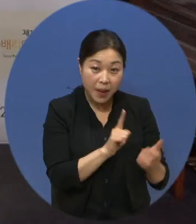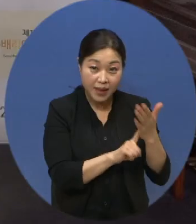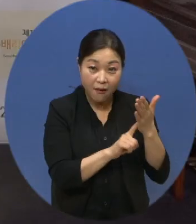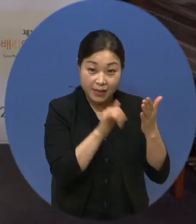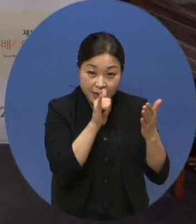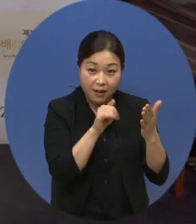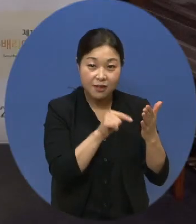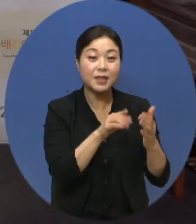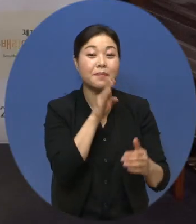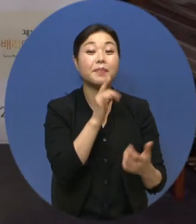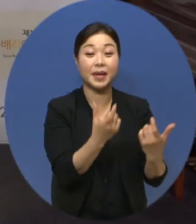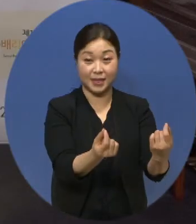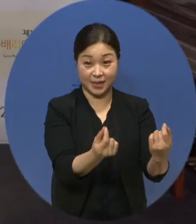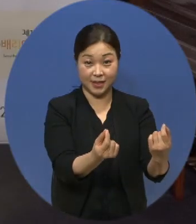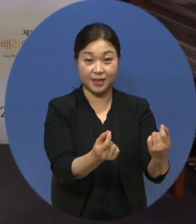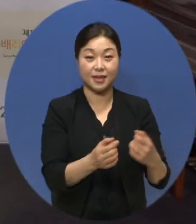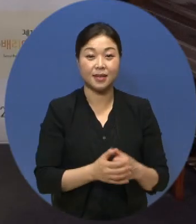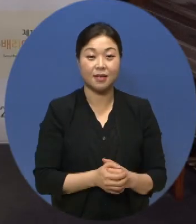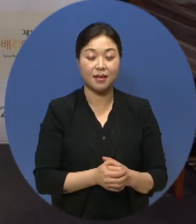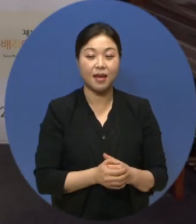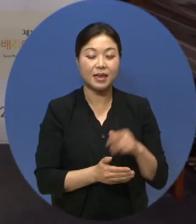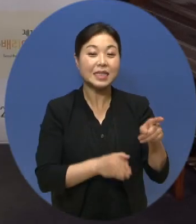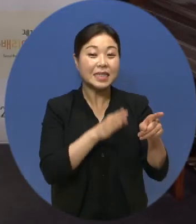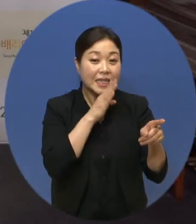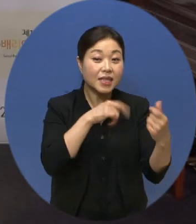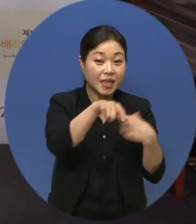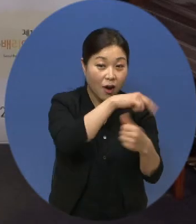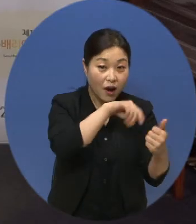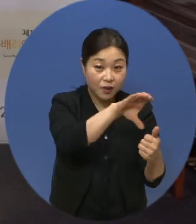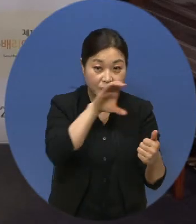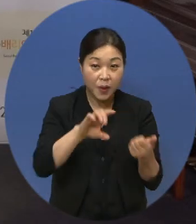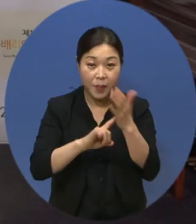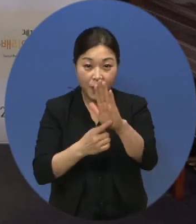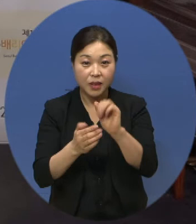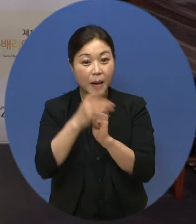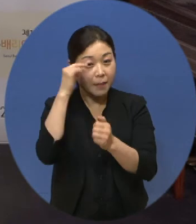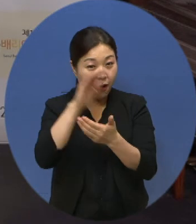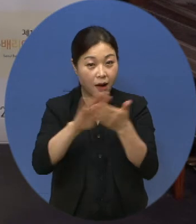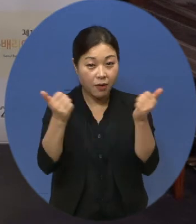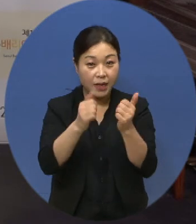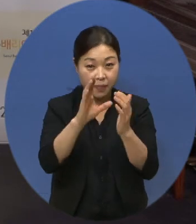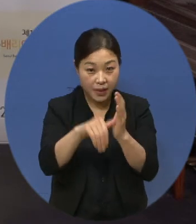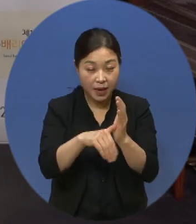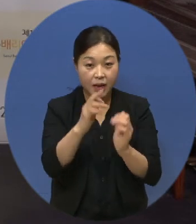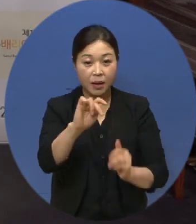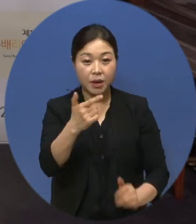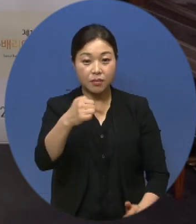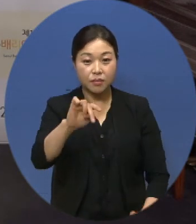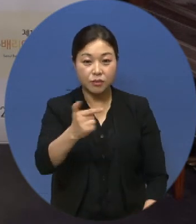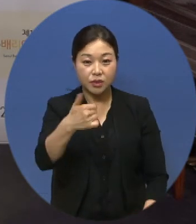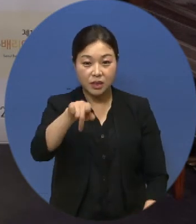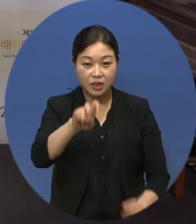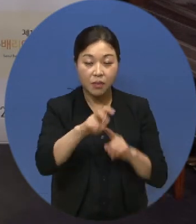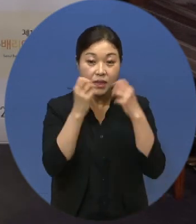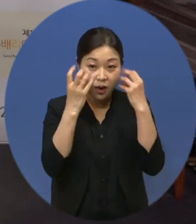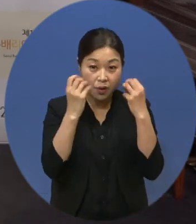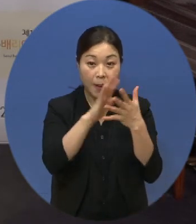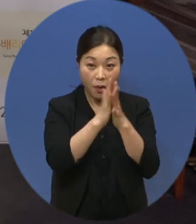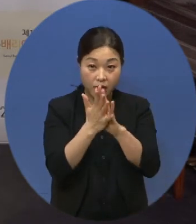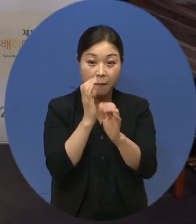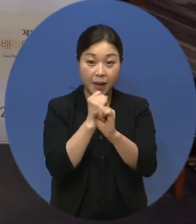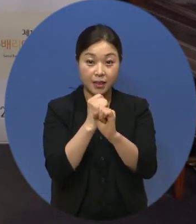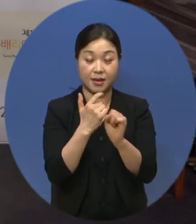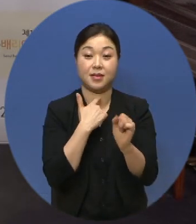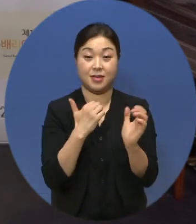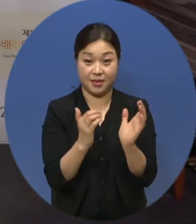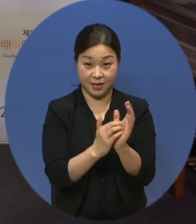그건 사실이고요. 네, 그 사실을 기반하는 건데 예를 들면 평화회담을 했을 때 판문점을 다 3단장을 했었거든요. 근데 그